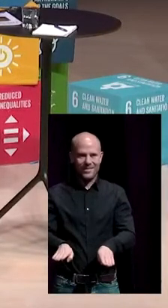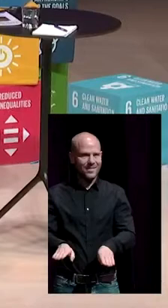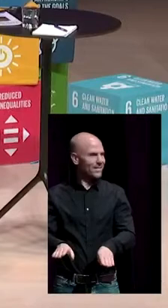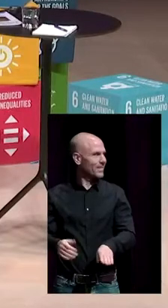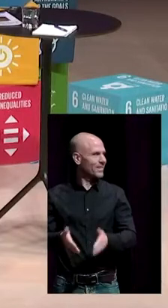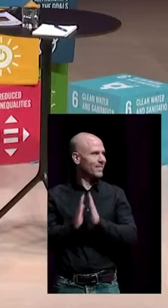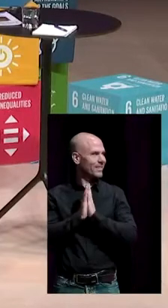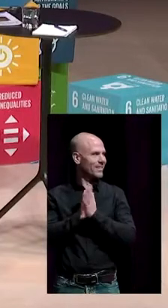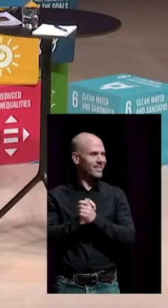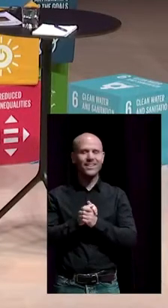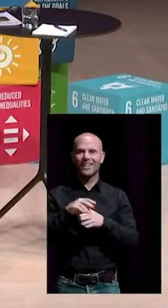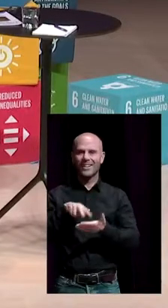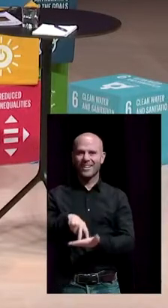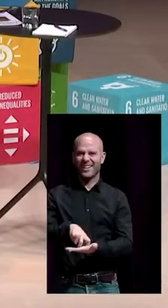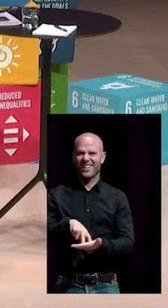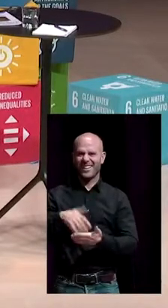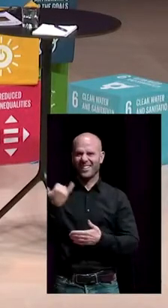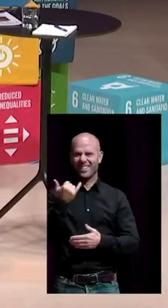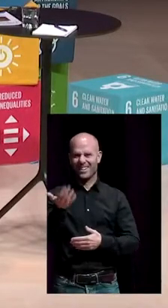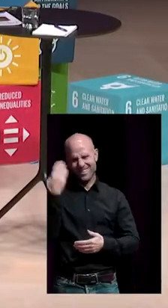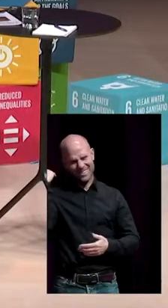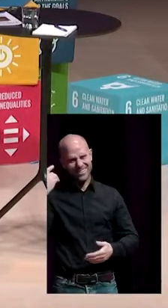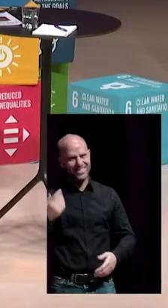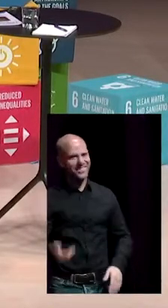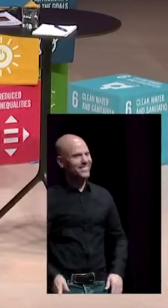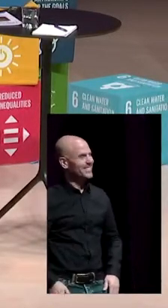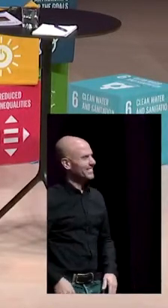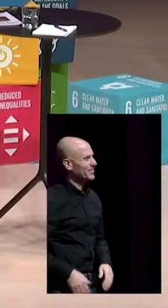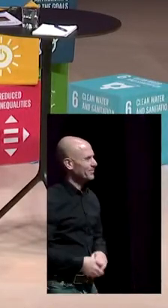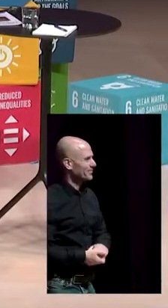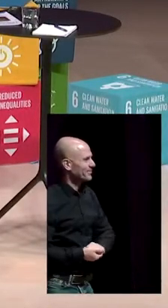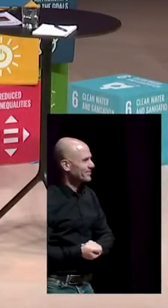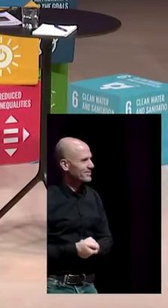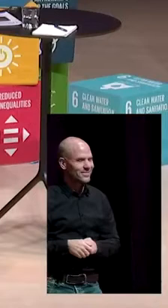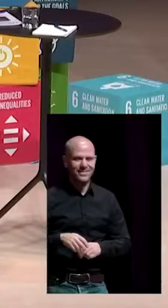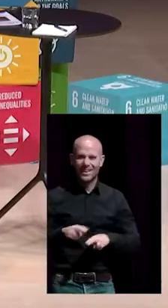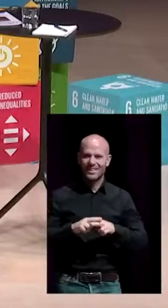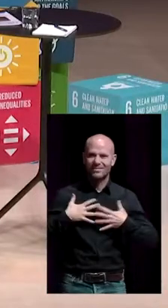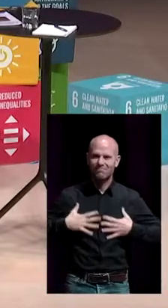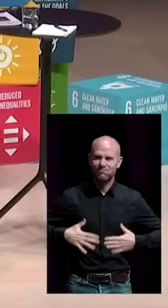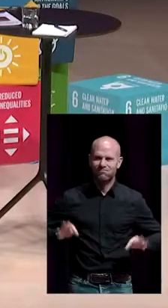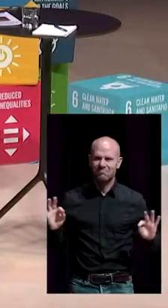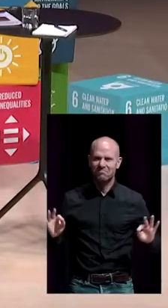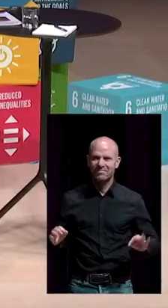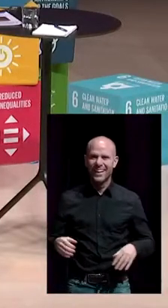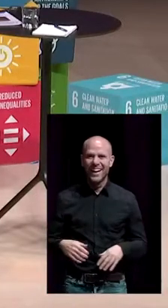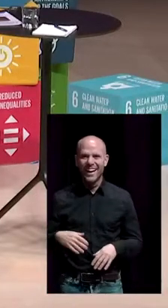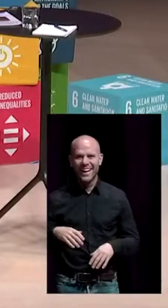så här framför er. Och så kör vi 10 stycken såna här också. Så är ni igång sen! Yeah!